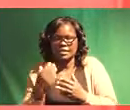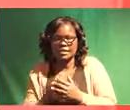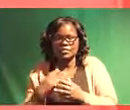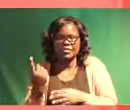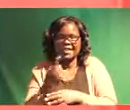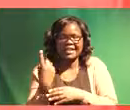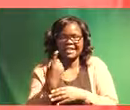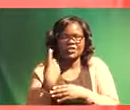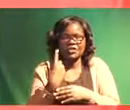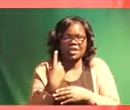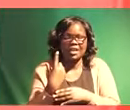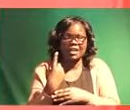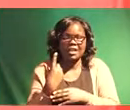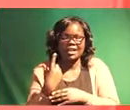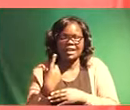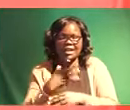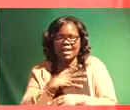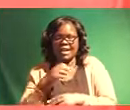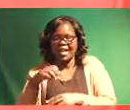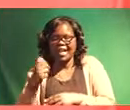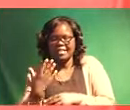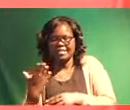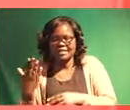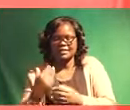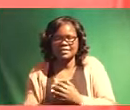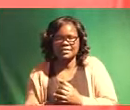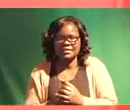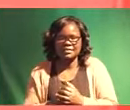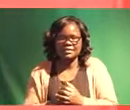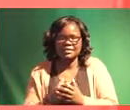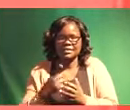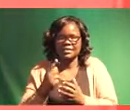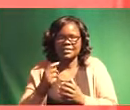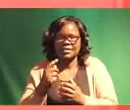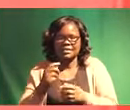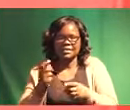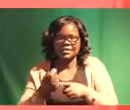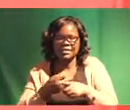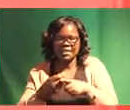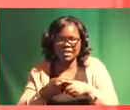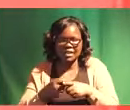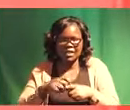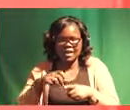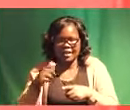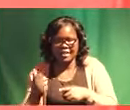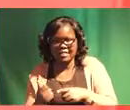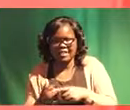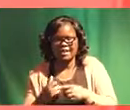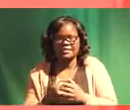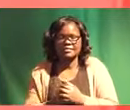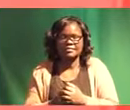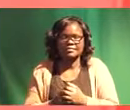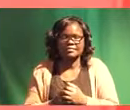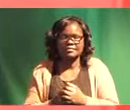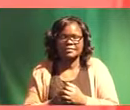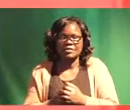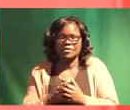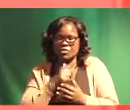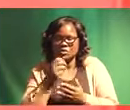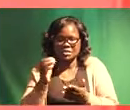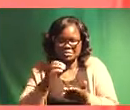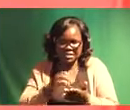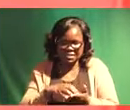irrigation na yale mengine hata hiyo ya TVET na yale mengine yote mheshimiwa ametaja bila